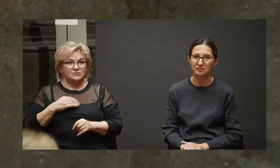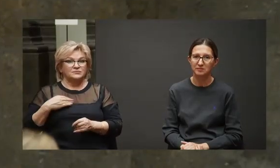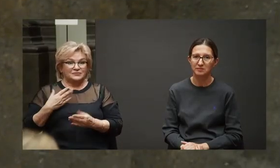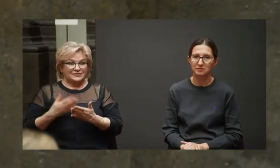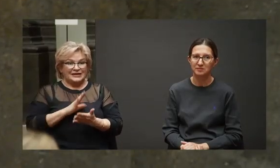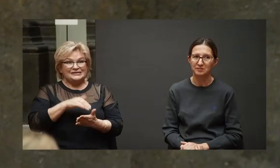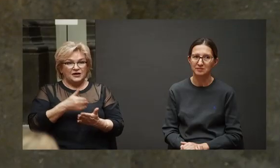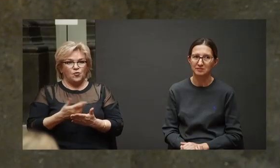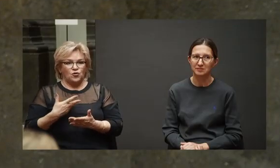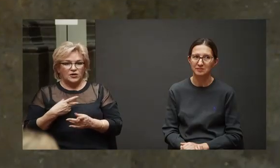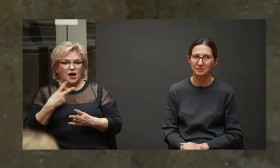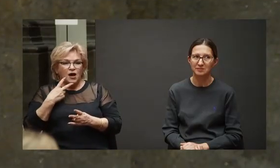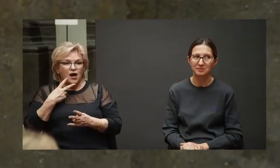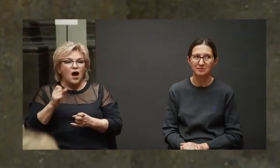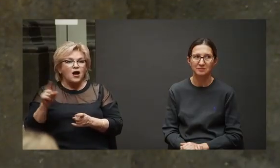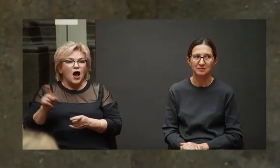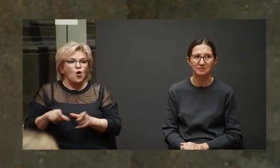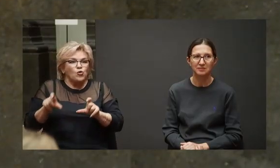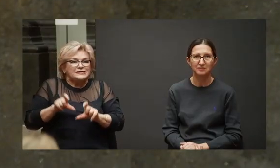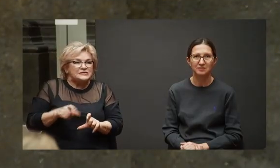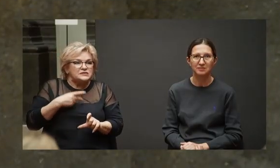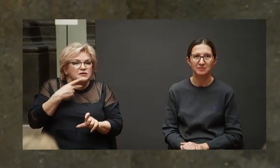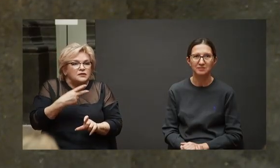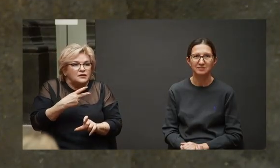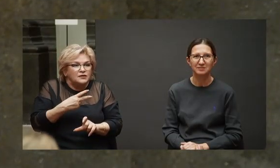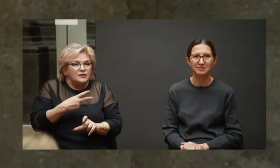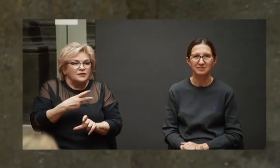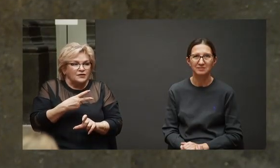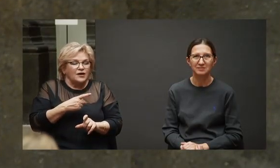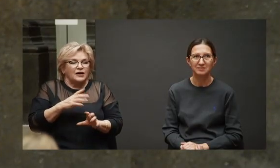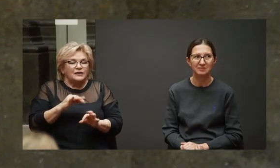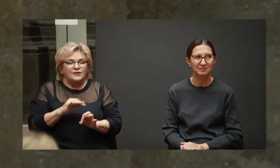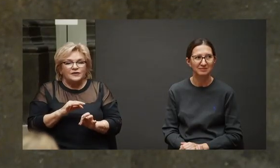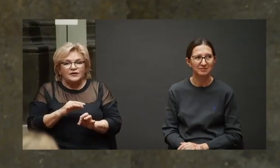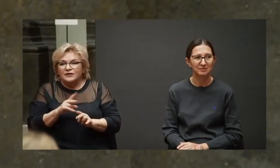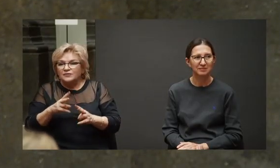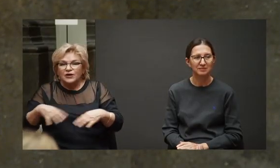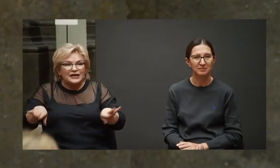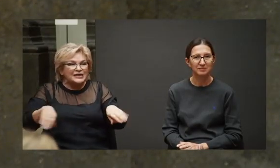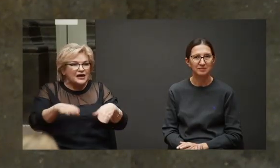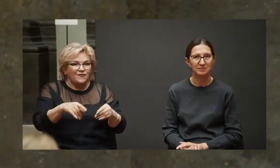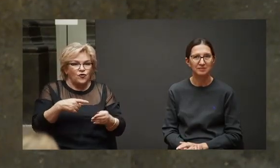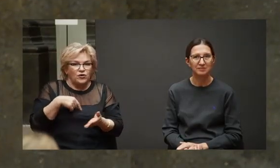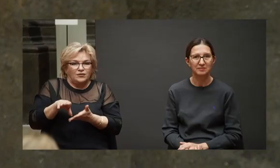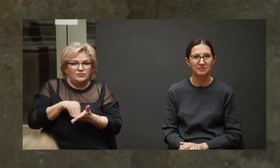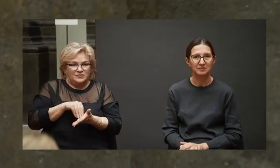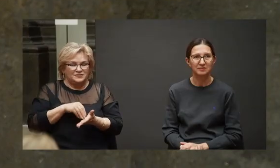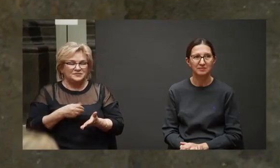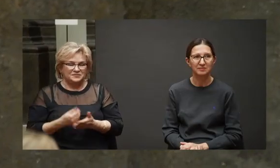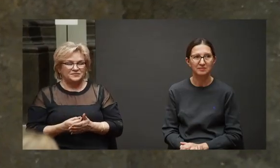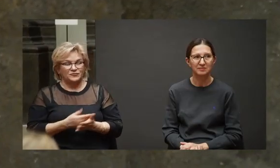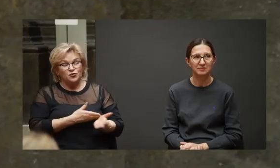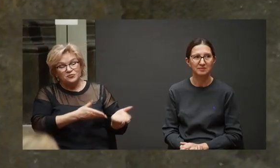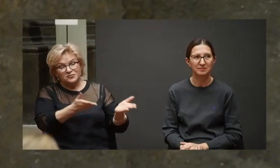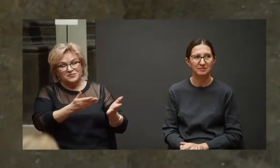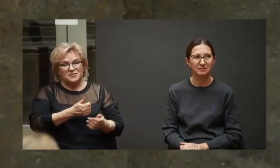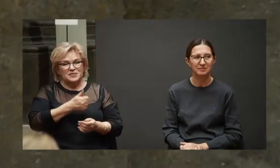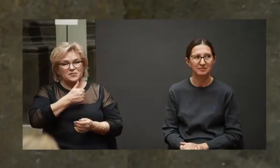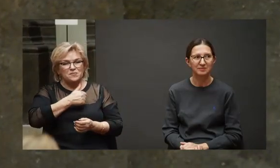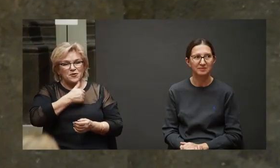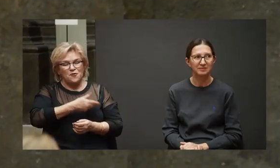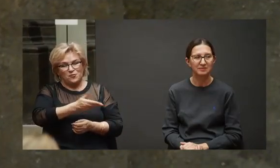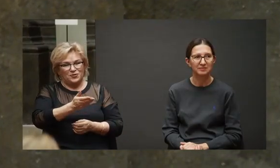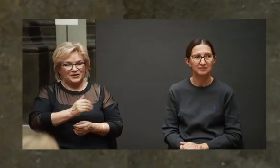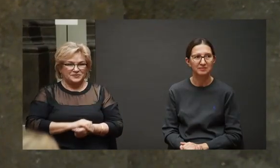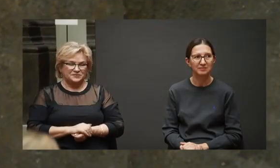смотрю, как он сидит, и пытаюсь даже, если никого нет в зале, никого нет в зале, попробую, да, сейчас. Да, давайте попробуем, да, давайте я подержу